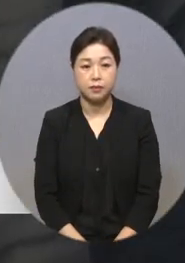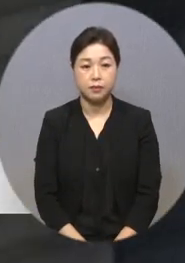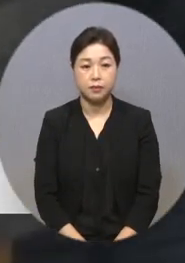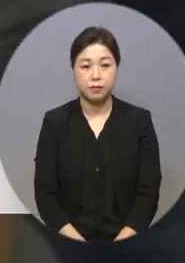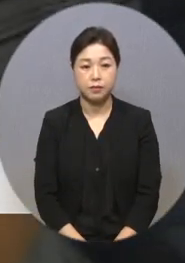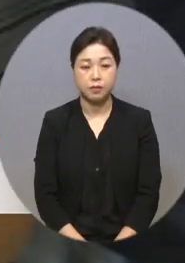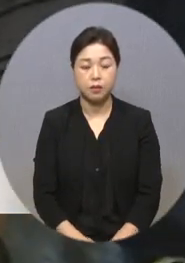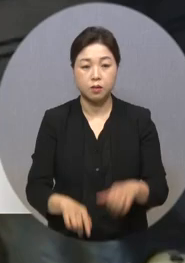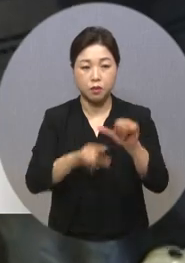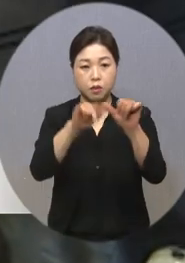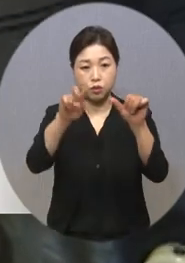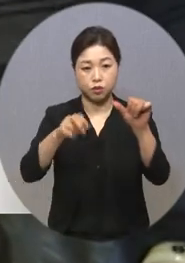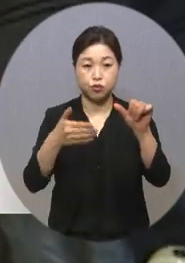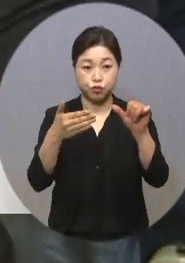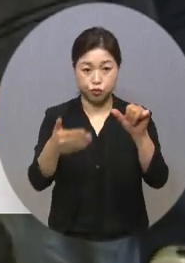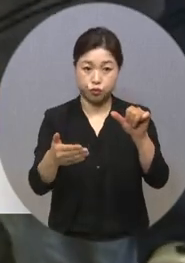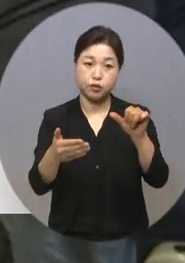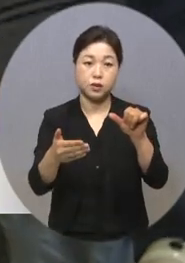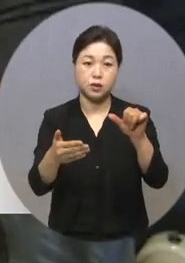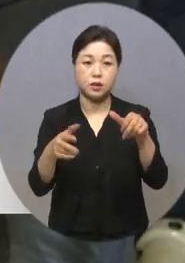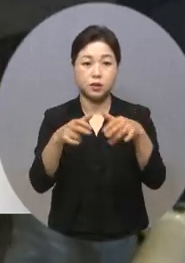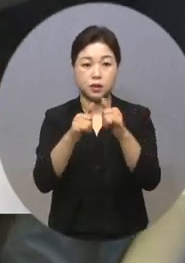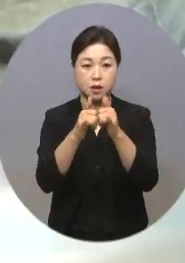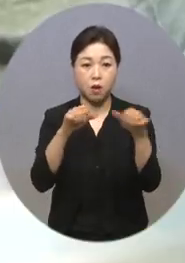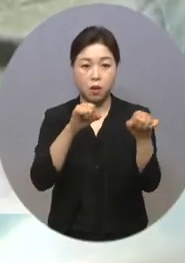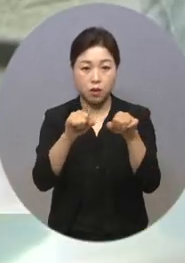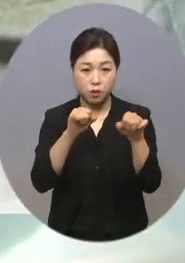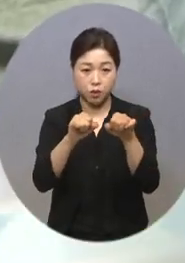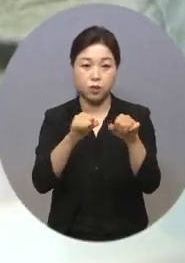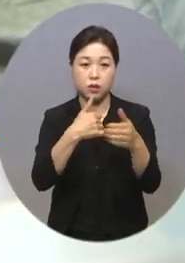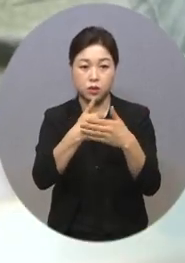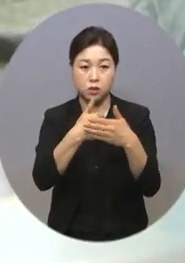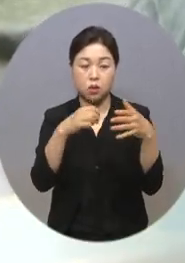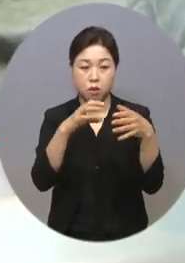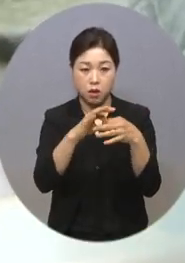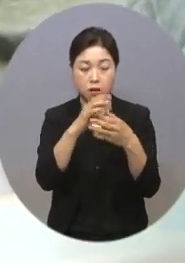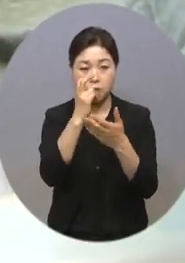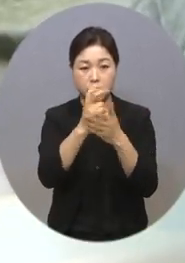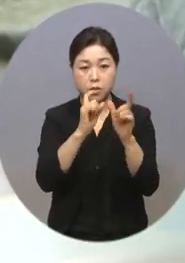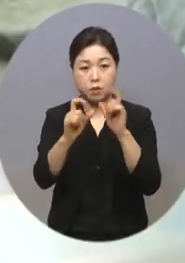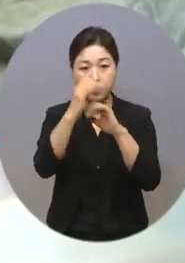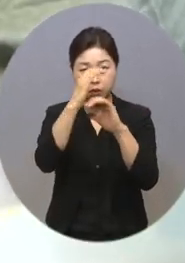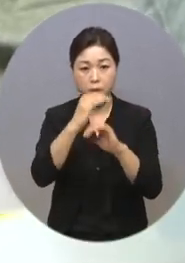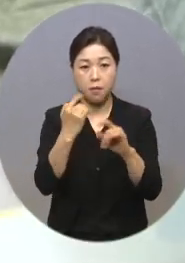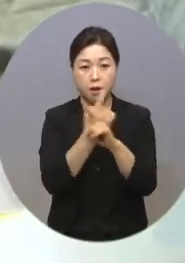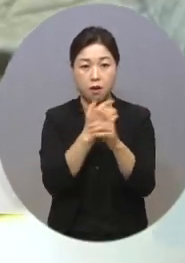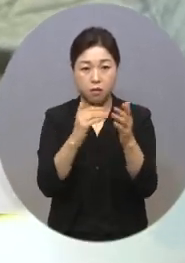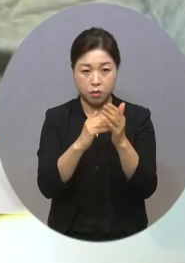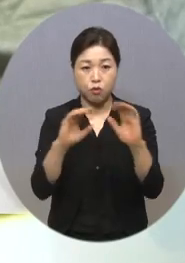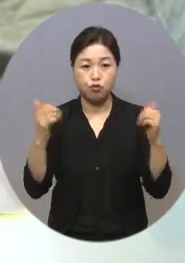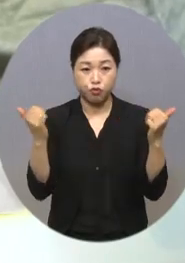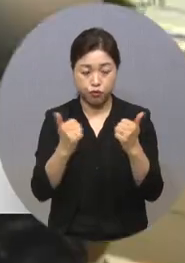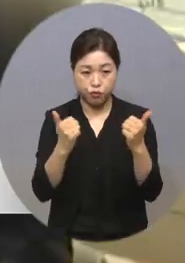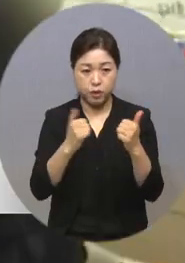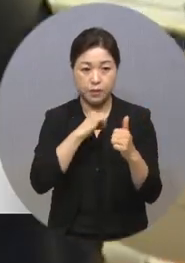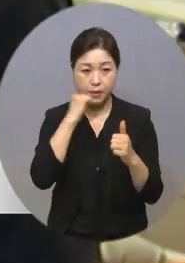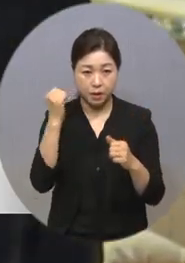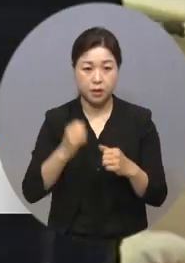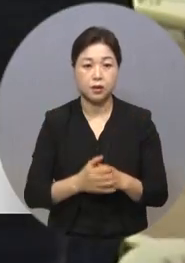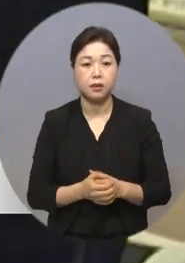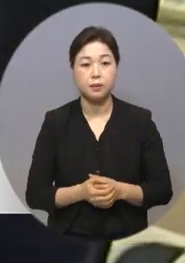지난달 29일 이 같은 내용이 담긴 장애인활동지원 에 관한 일부개정법률안 등 이 국회 본회의를 통과했습니다